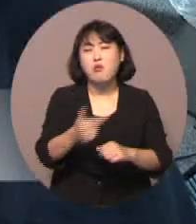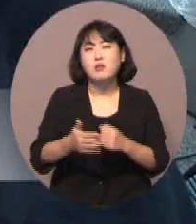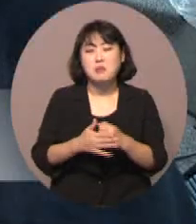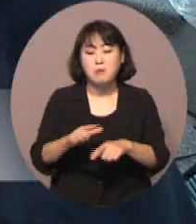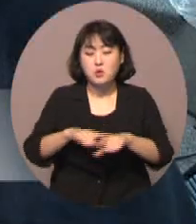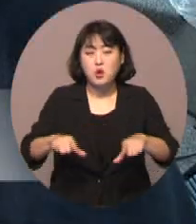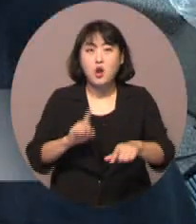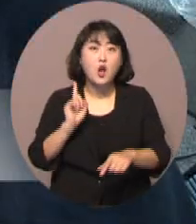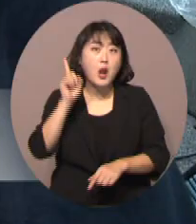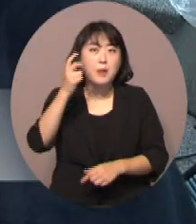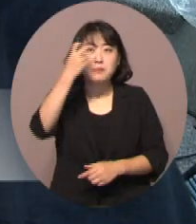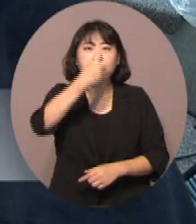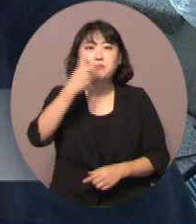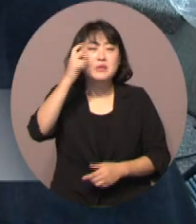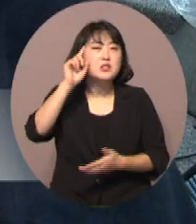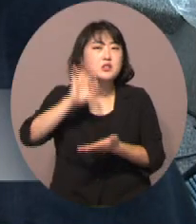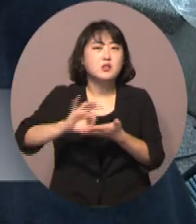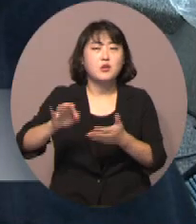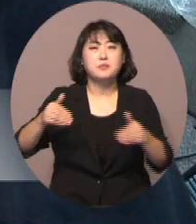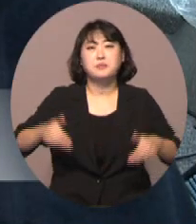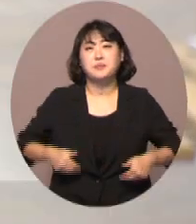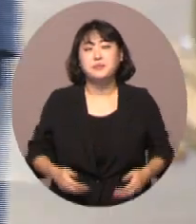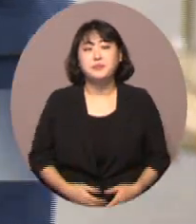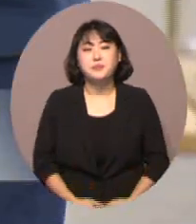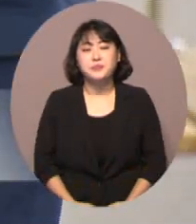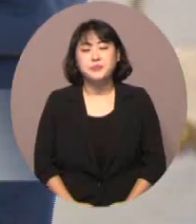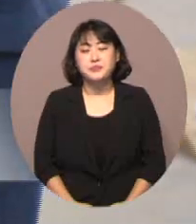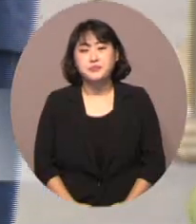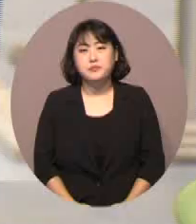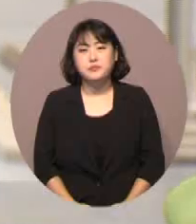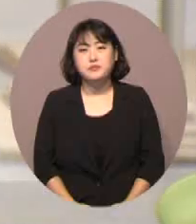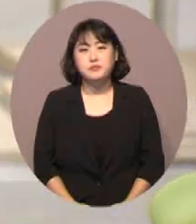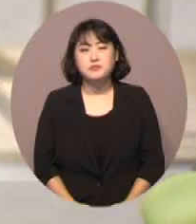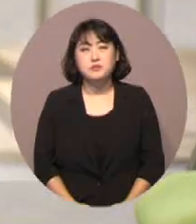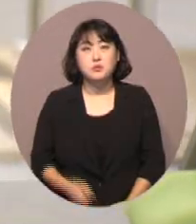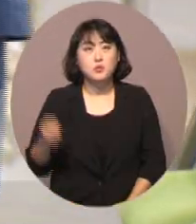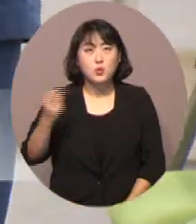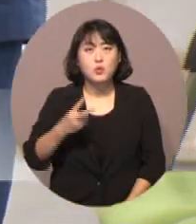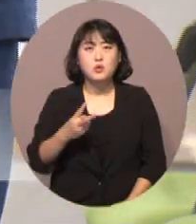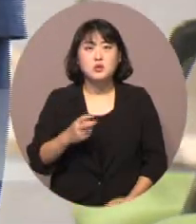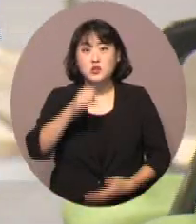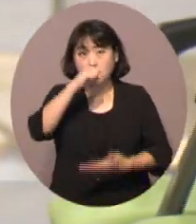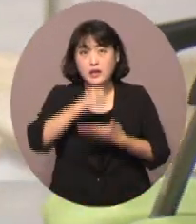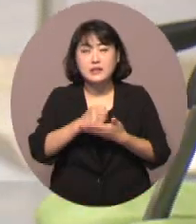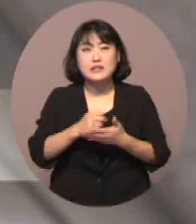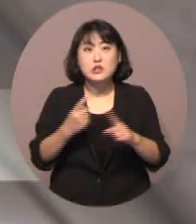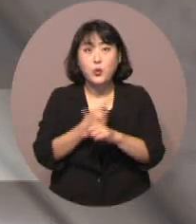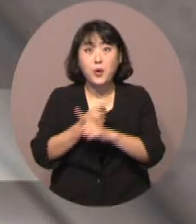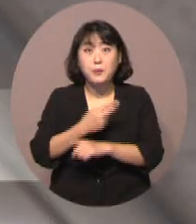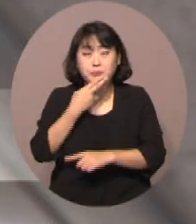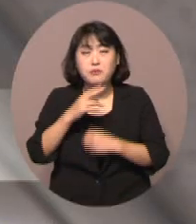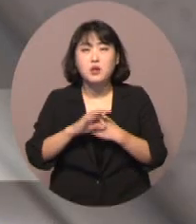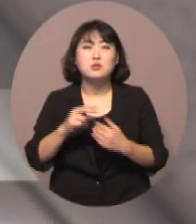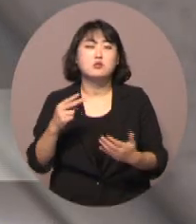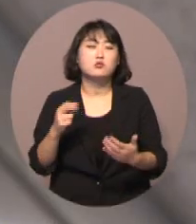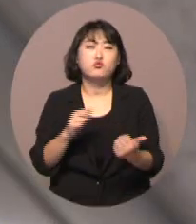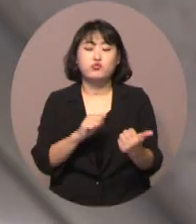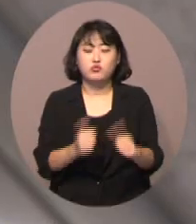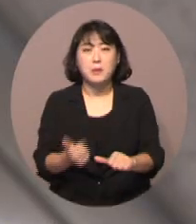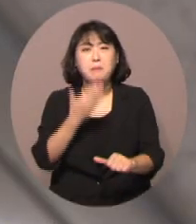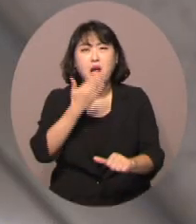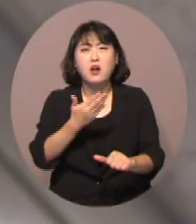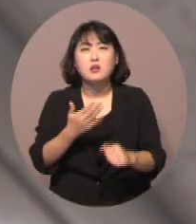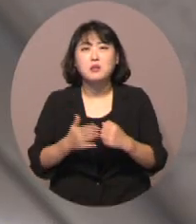평소 혈압 관리에 각별히 신경 써야 합니다. 또 뇌졸중은 적기에 치료받지 못하면 사망까지 이를 수